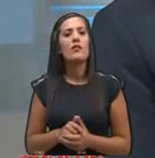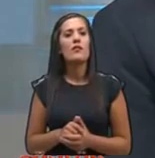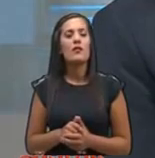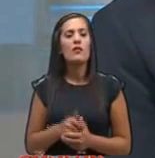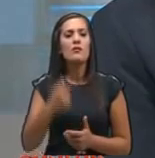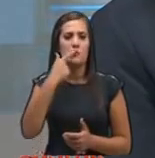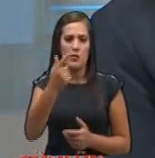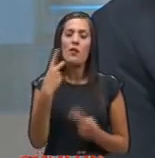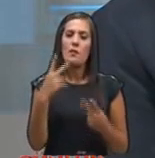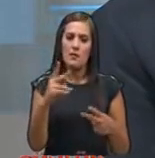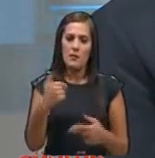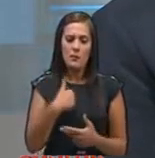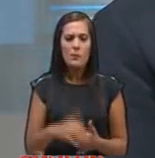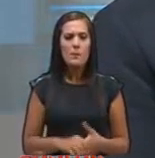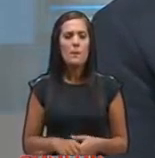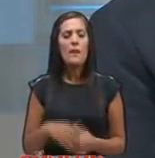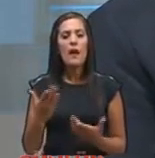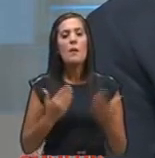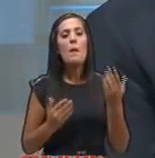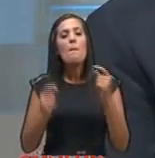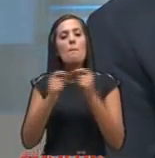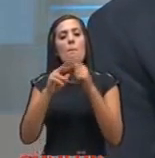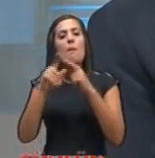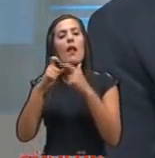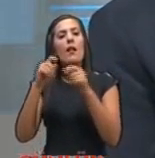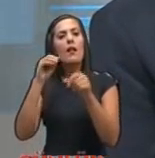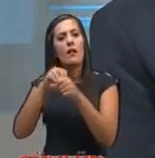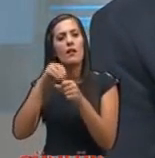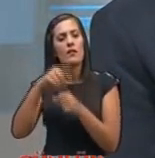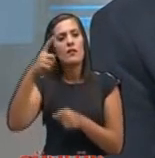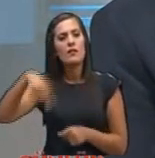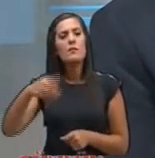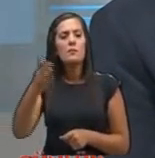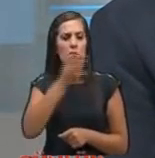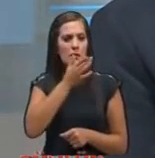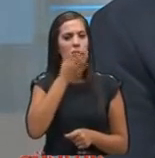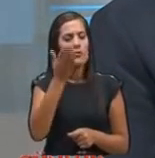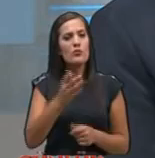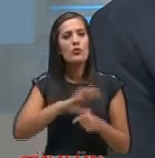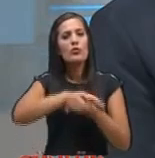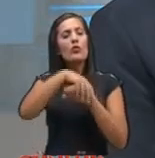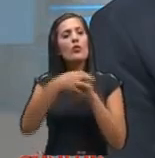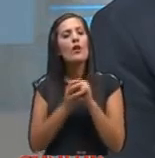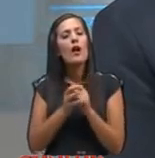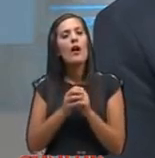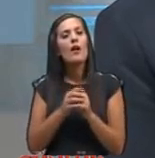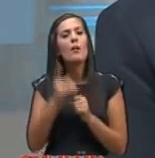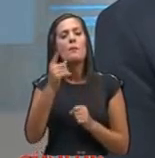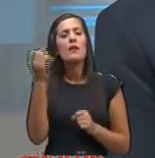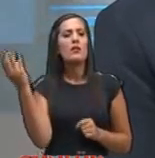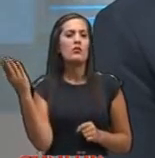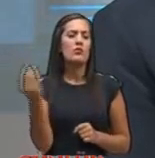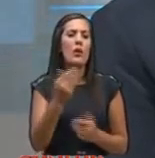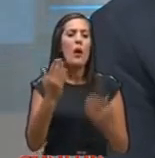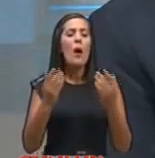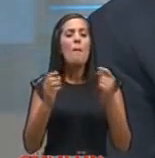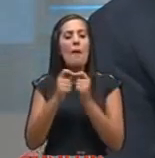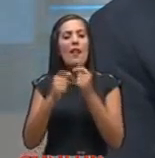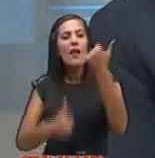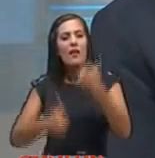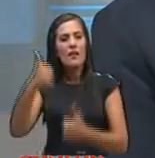rejisör söyleyebilirim. Hı hı. Ayrıca bale sanatında da biliyorsunuz dünyada birçok bale